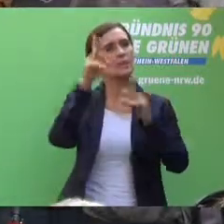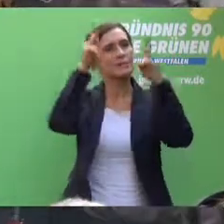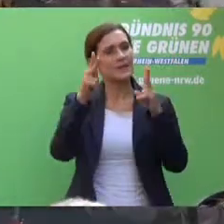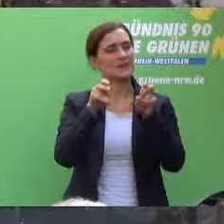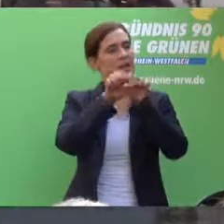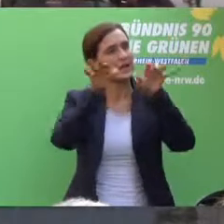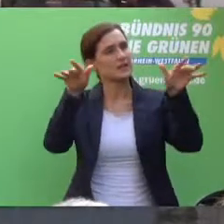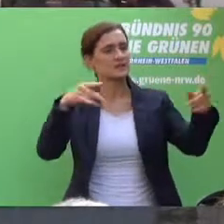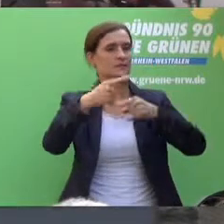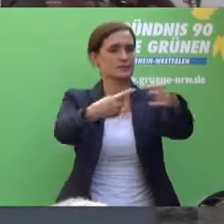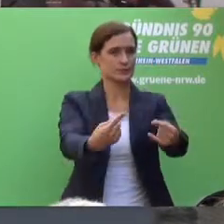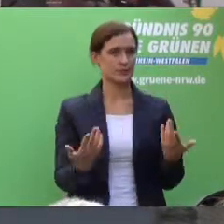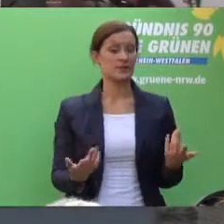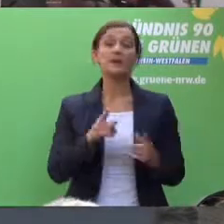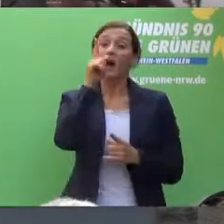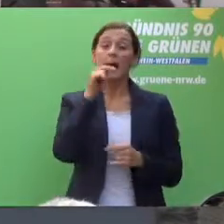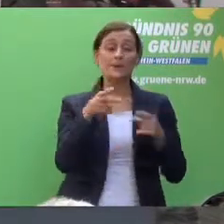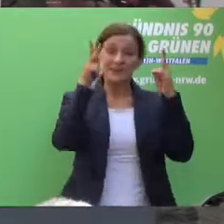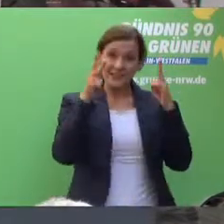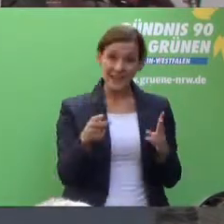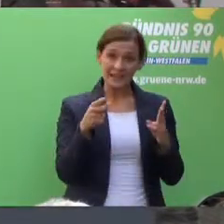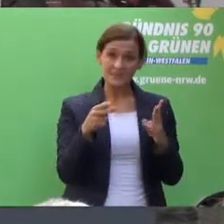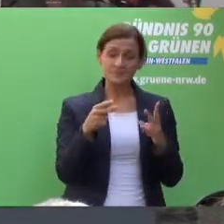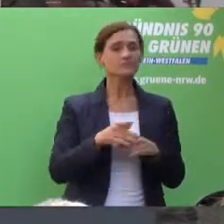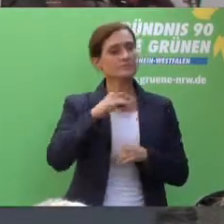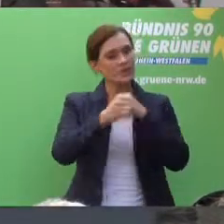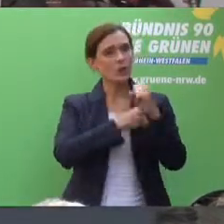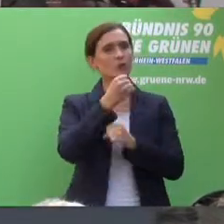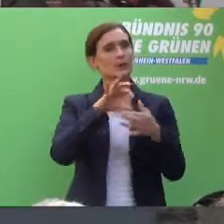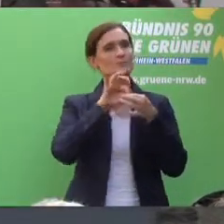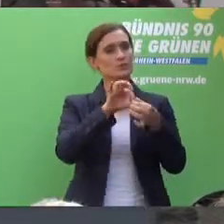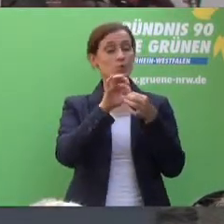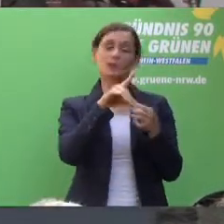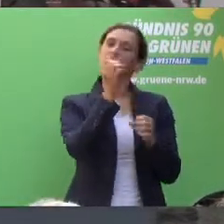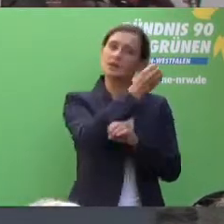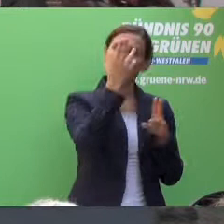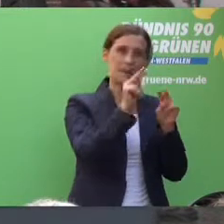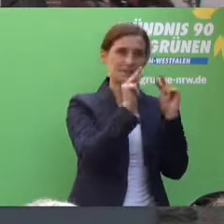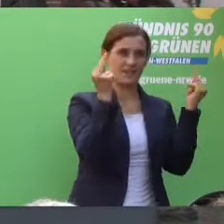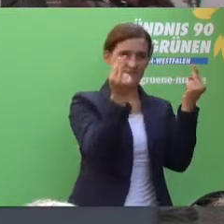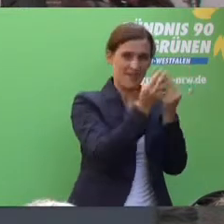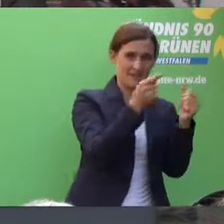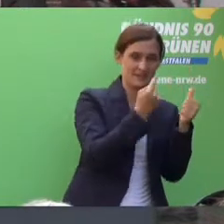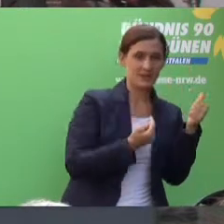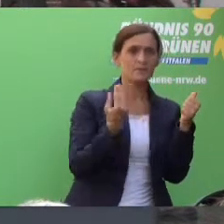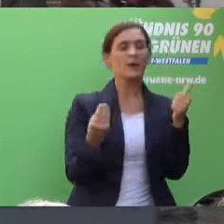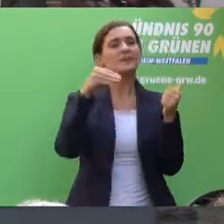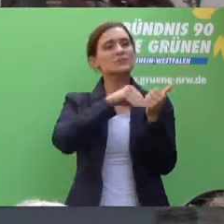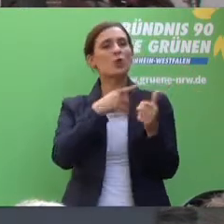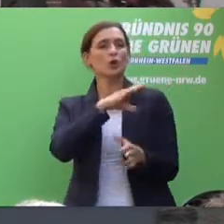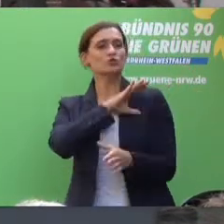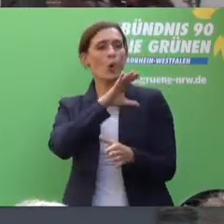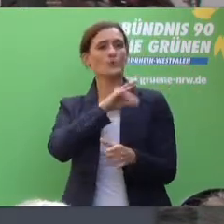Aber Gerechtigkeit hat auch etwas zu tun, nicht nur mit dem Globus, sondern mit den Lebenschancen